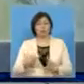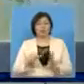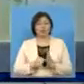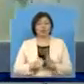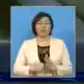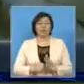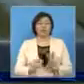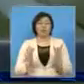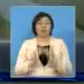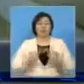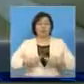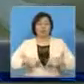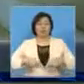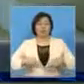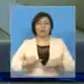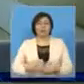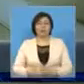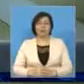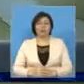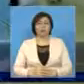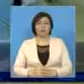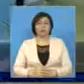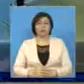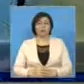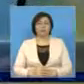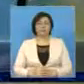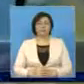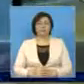адам карантин стационарында. Гүлдана Байқызы, Самат Қалекенов, Ақтөбе телеарнасы.